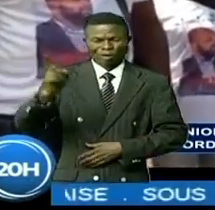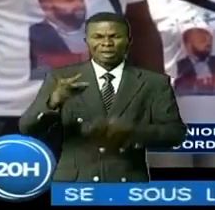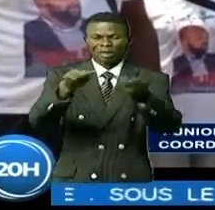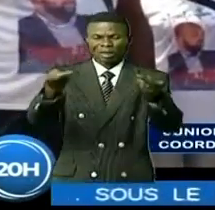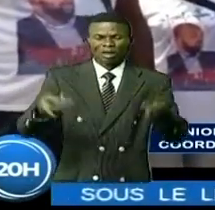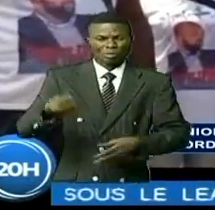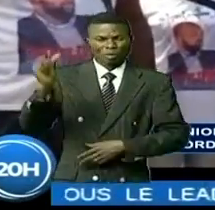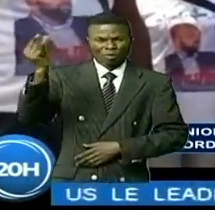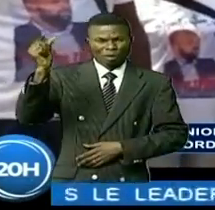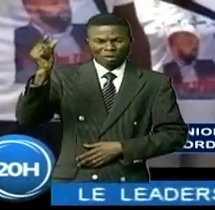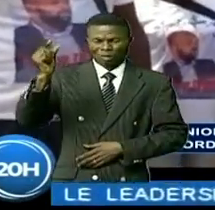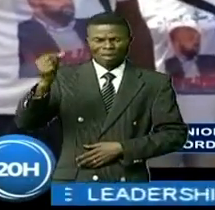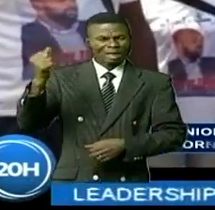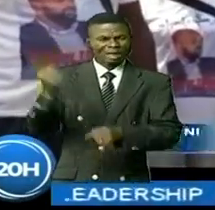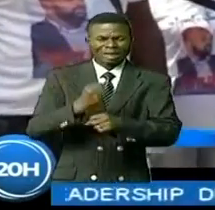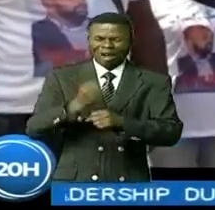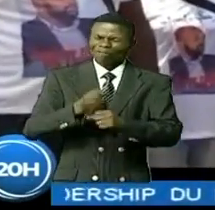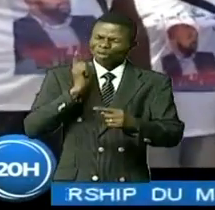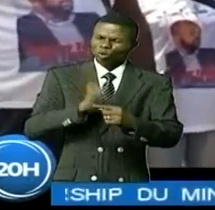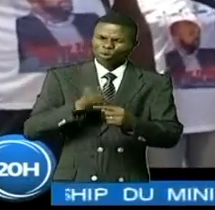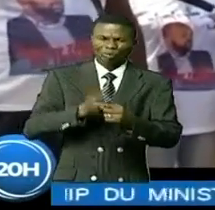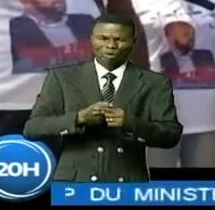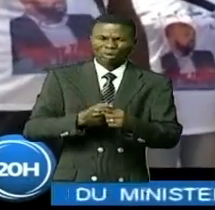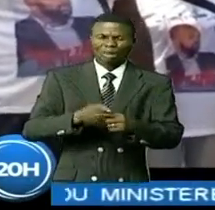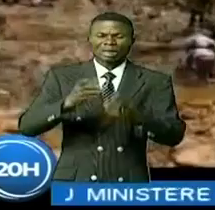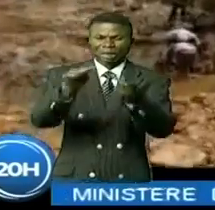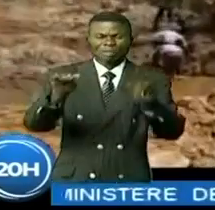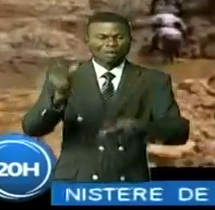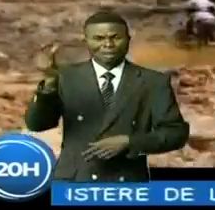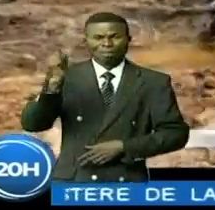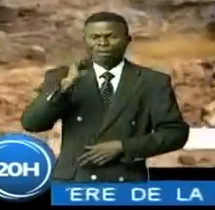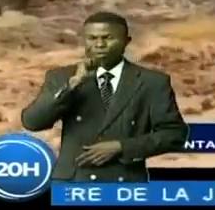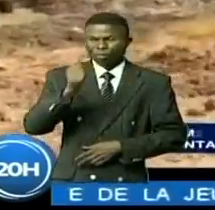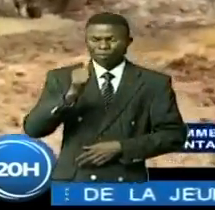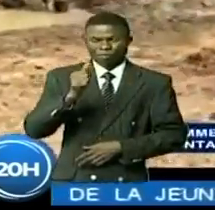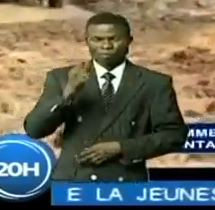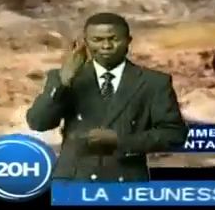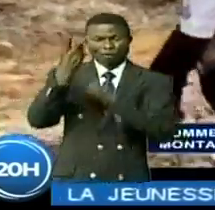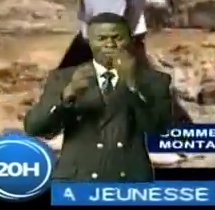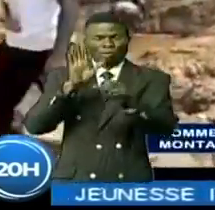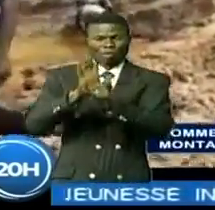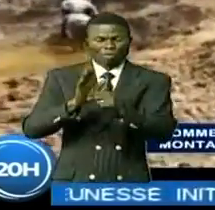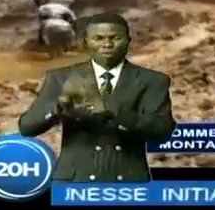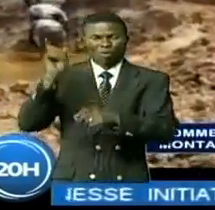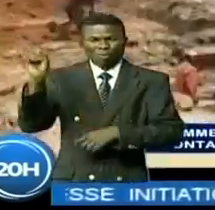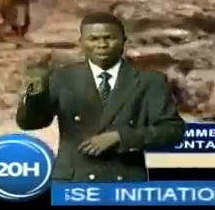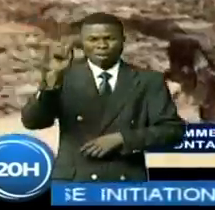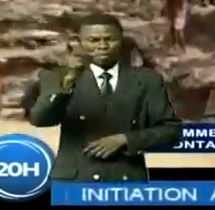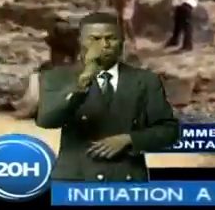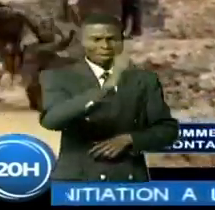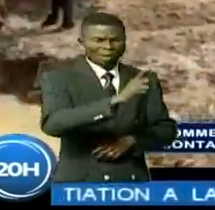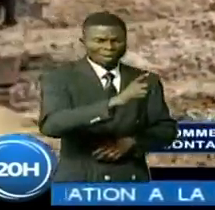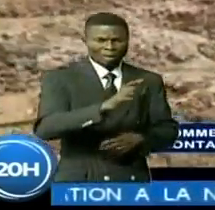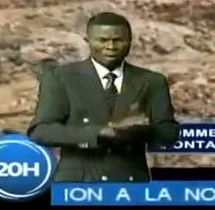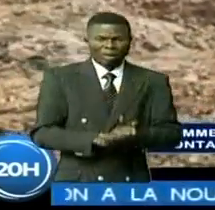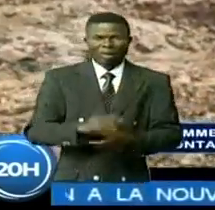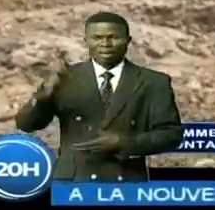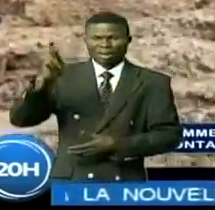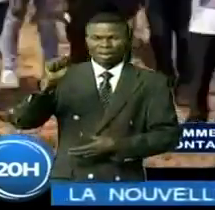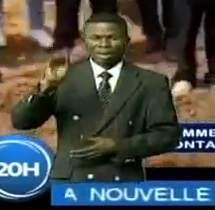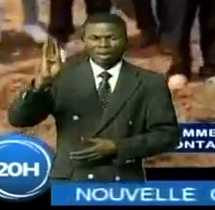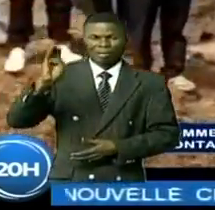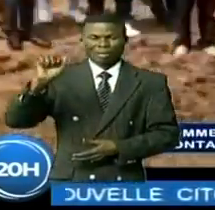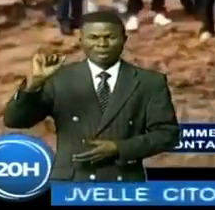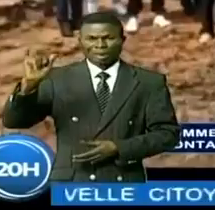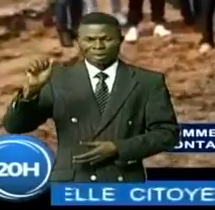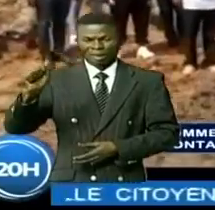enfants aux travaux forcés dans les mines. Il a visité plusieurs mines, notamment celle de Kabeakamanga